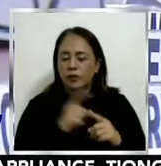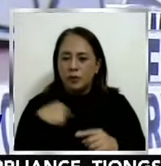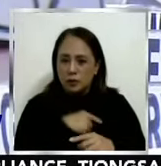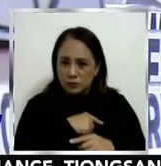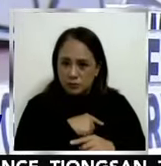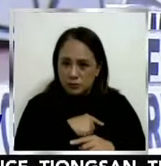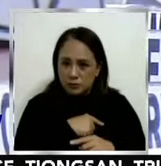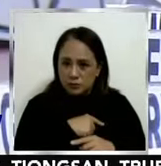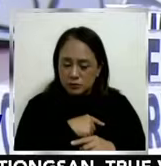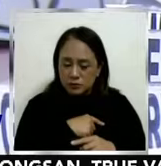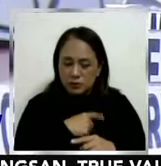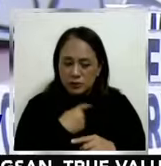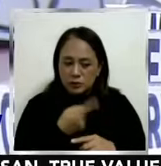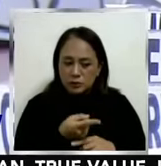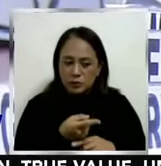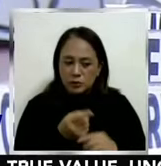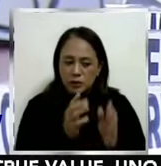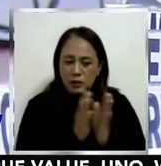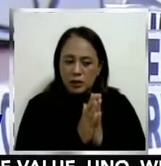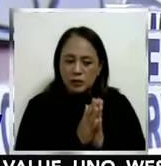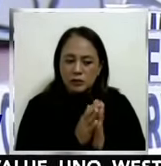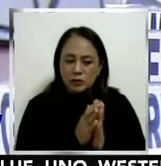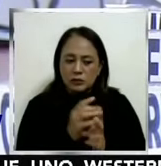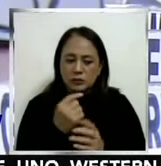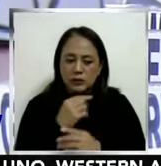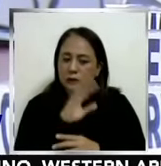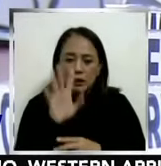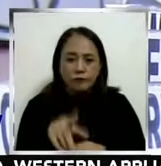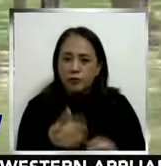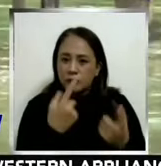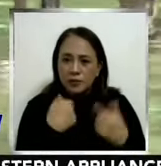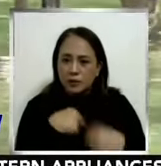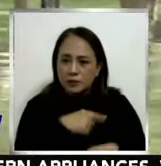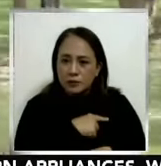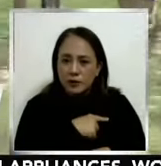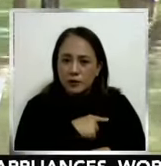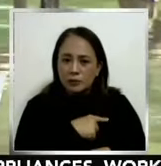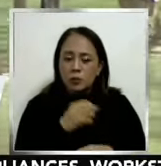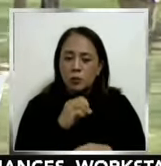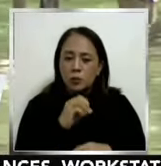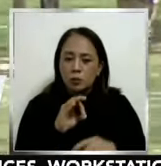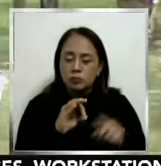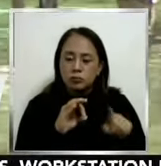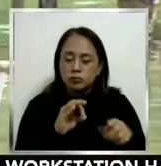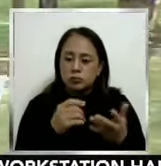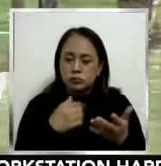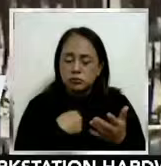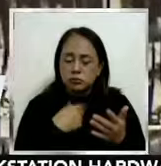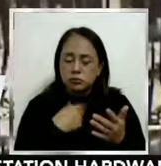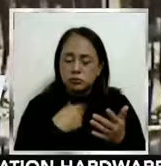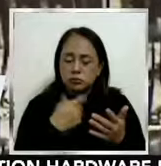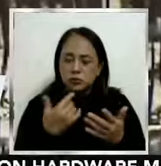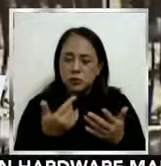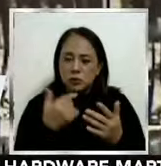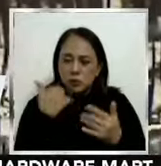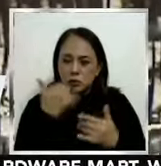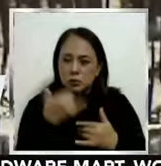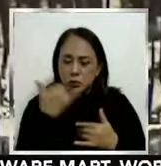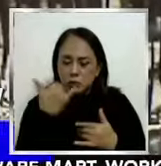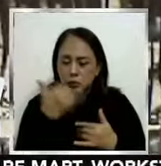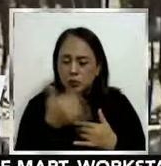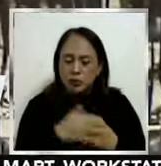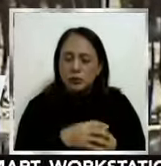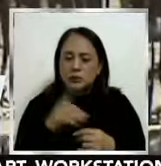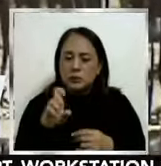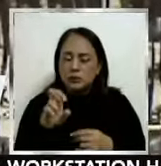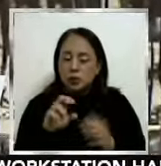kanila. Never silang nag-reply sa amin. Pinapatayan kami ng phone. Ayon naman sa DNR, base sa sample na nakuha nila,